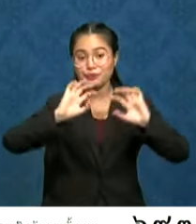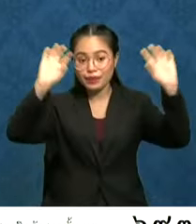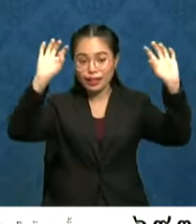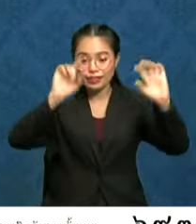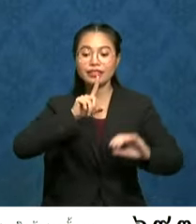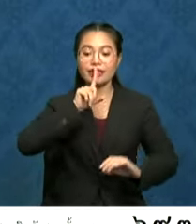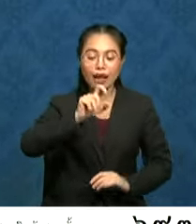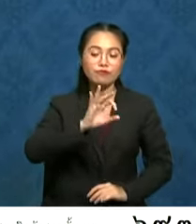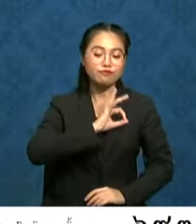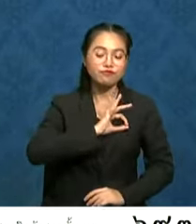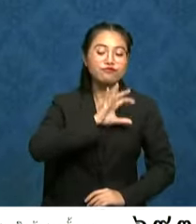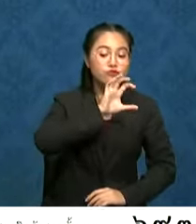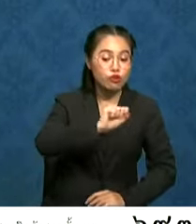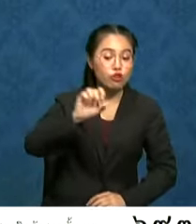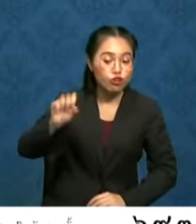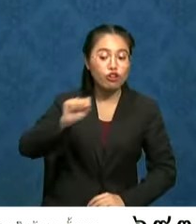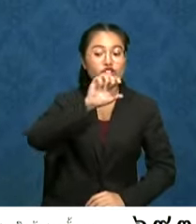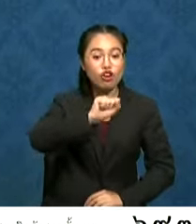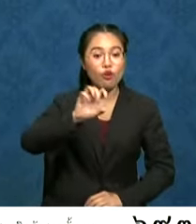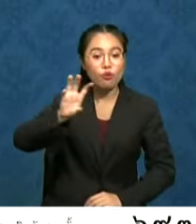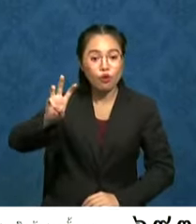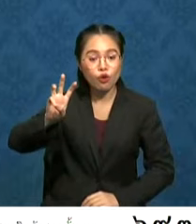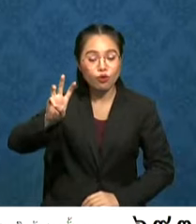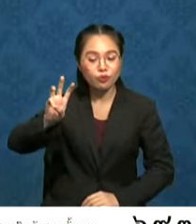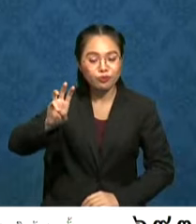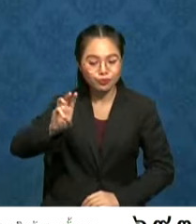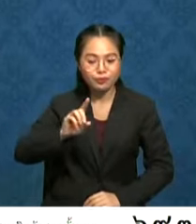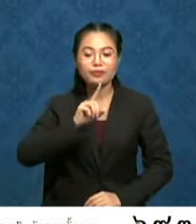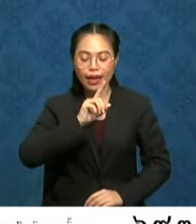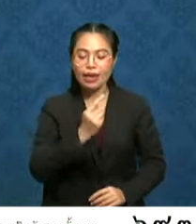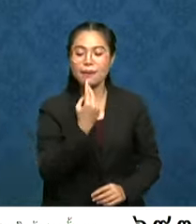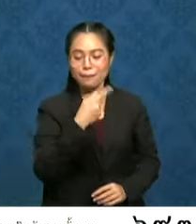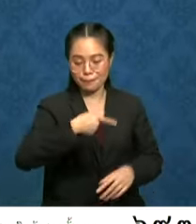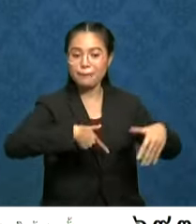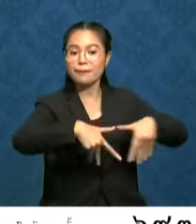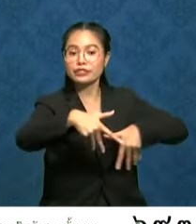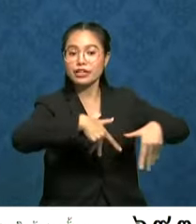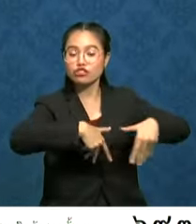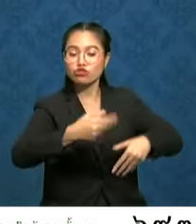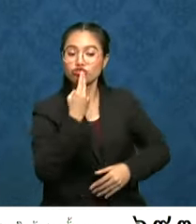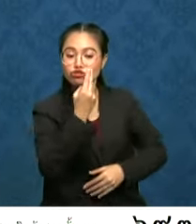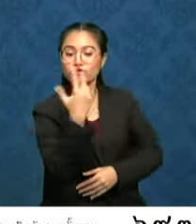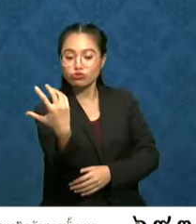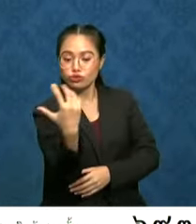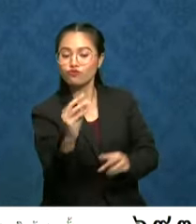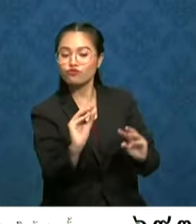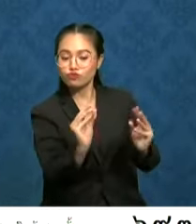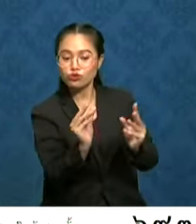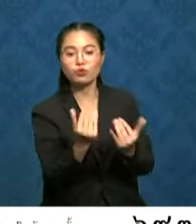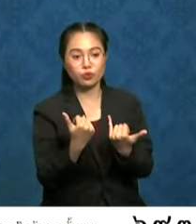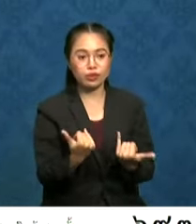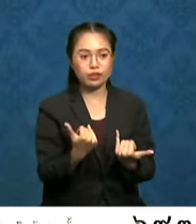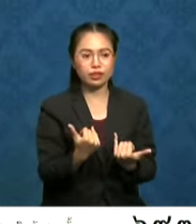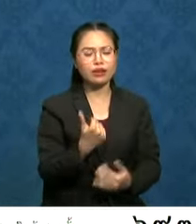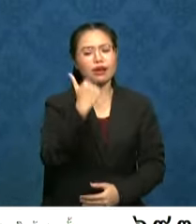สสสวและประชาชนที่กำลังรับฟังอยู่ทางบ้านทุกท่านครับว่าอะไรเป็นสาเหตุที่ทำให้